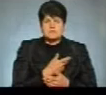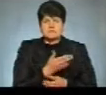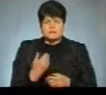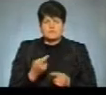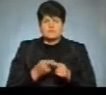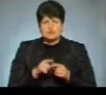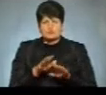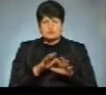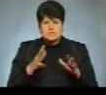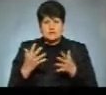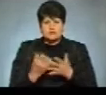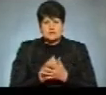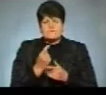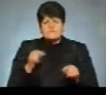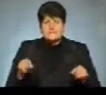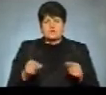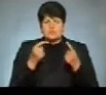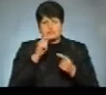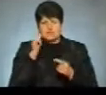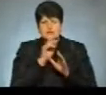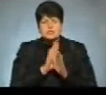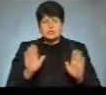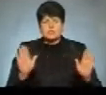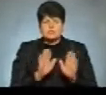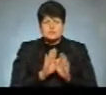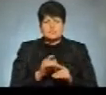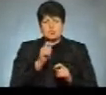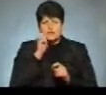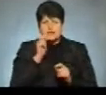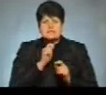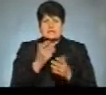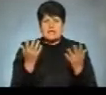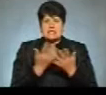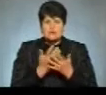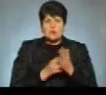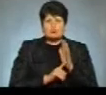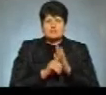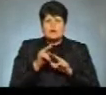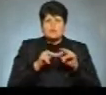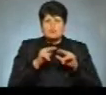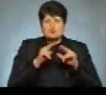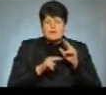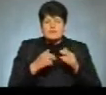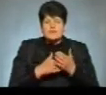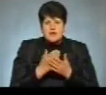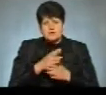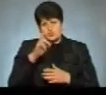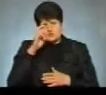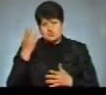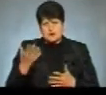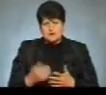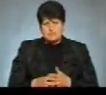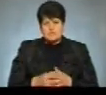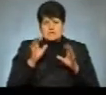залі досягли, відродивши українську пісню, українське кіно, почавши будувати якісну українську державу.